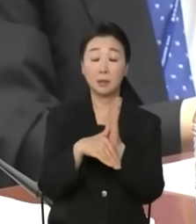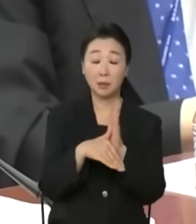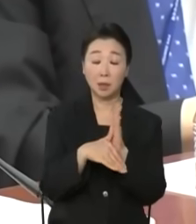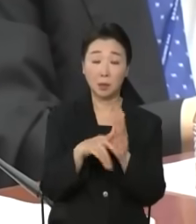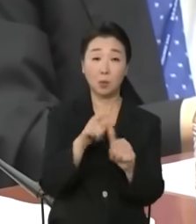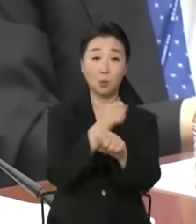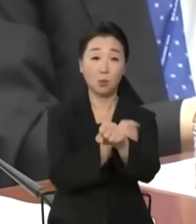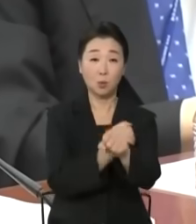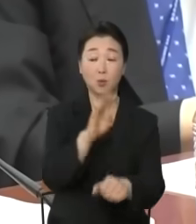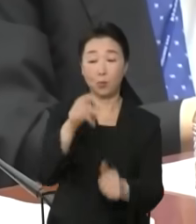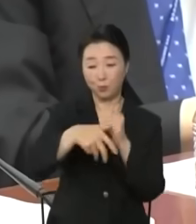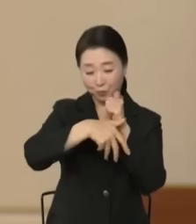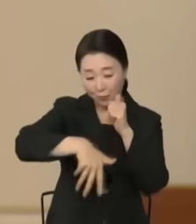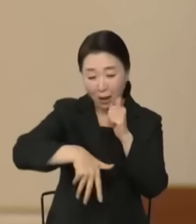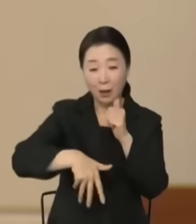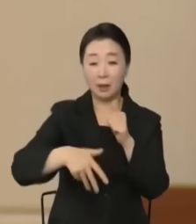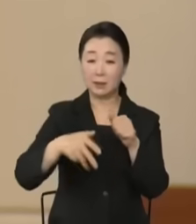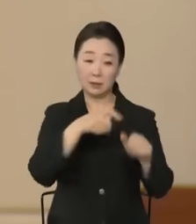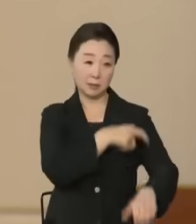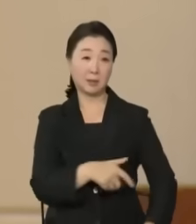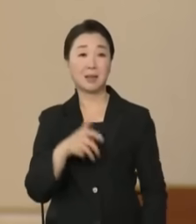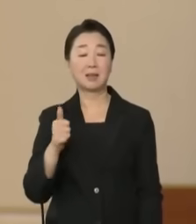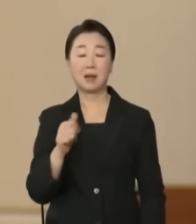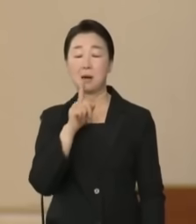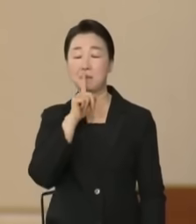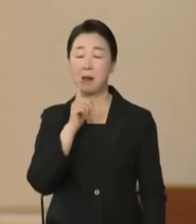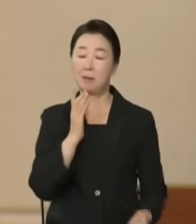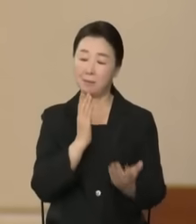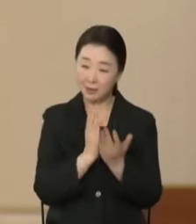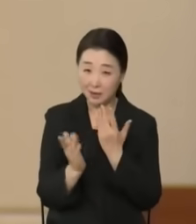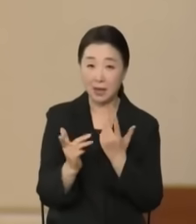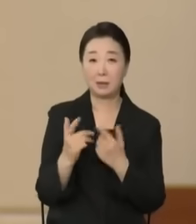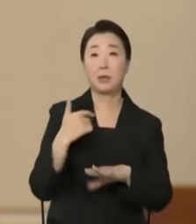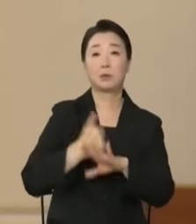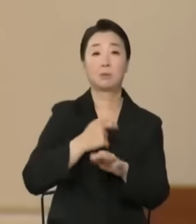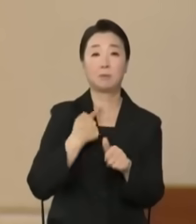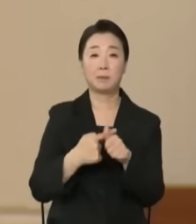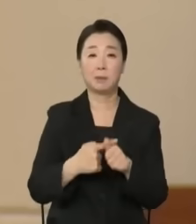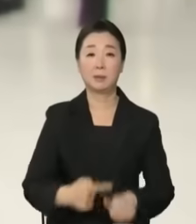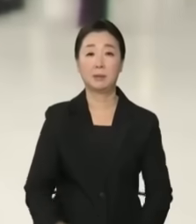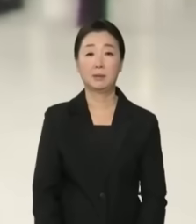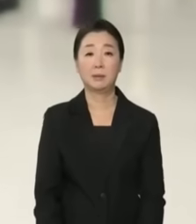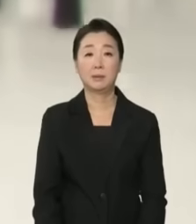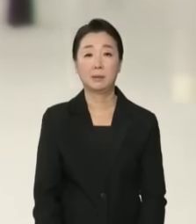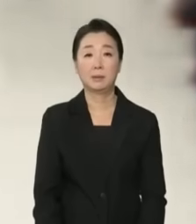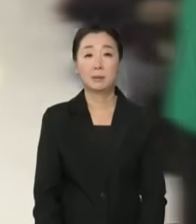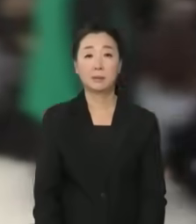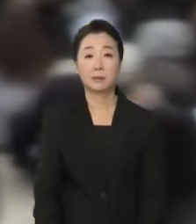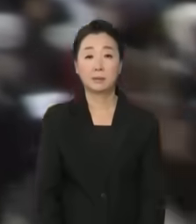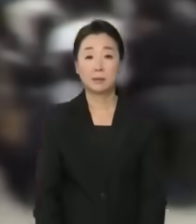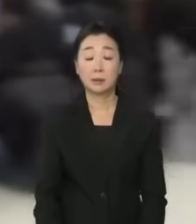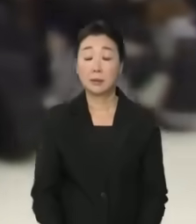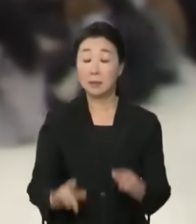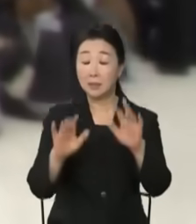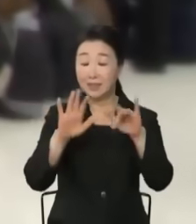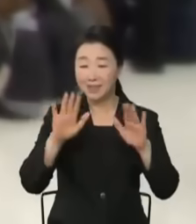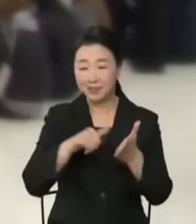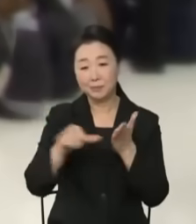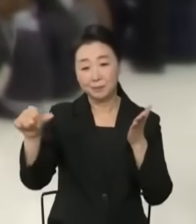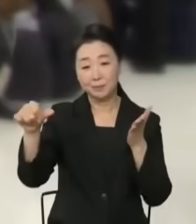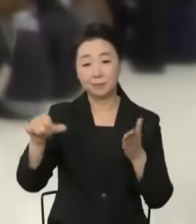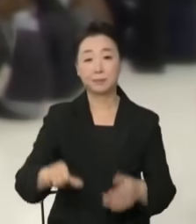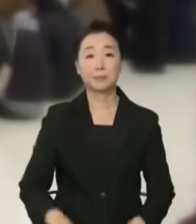고용노동부 산하기관의 이사장이 적절치 않은 발언을 했다며 비판이 이어졌습니다. 이 글은 현재